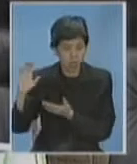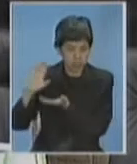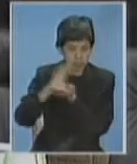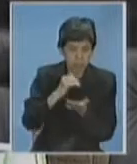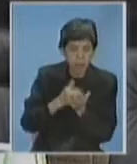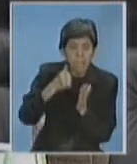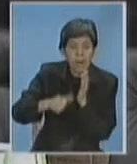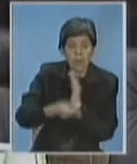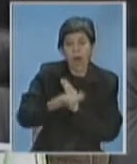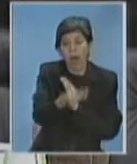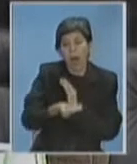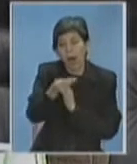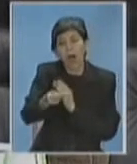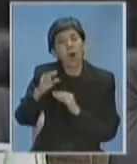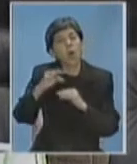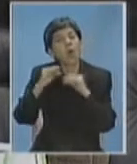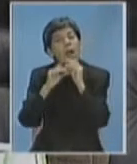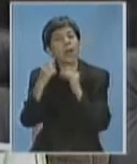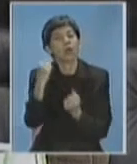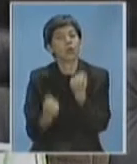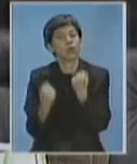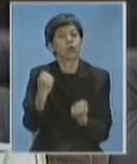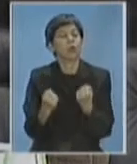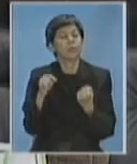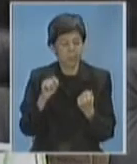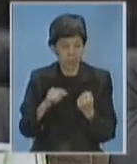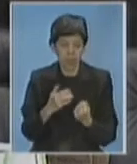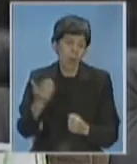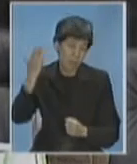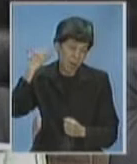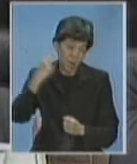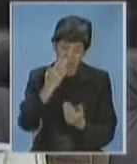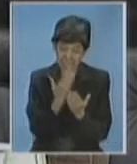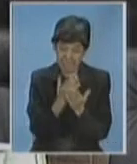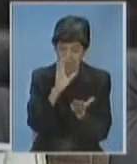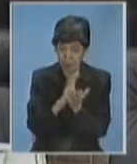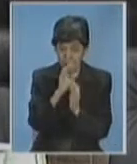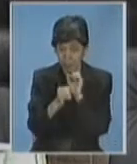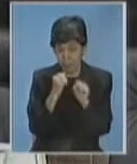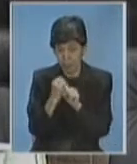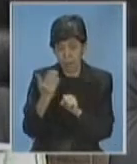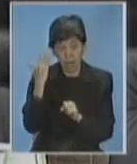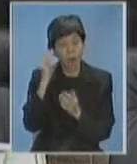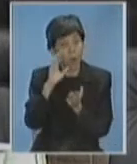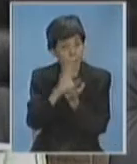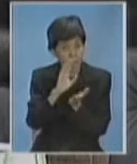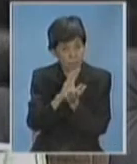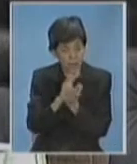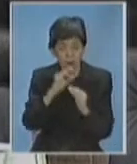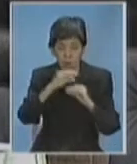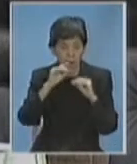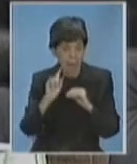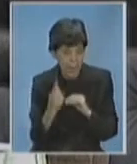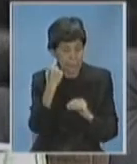จ่ายภาษีคืนสำหรับผู้ที่เข้าร่วมโครงการรถคันแรกถ้าเราย้อนไปดูงบประมาณปีที่แล้วด้วยนะคะงบประมาณนี้โครงการเ